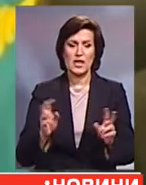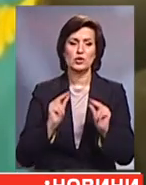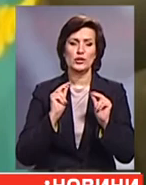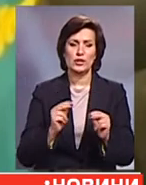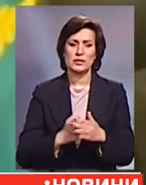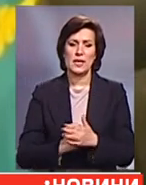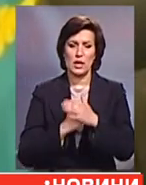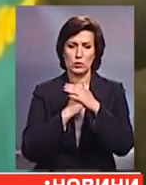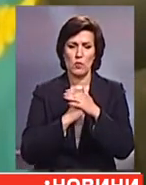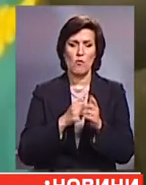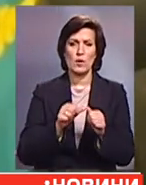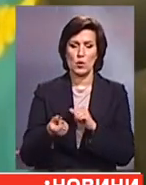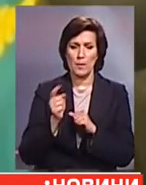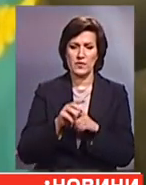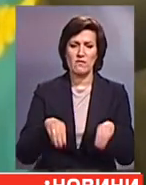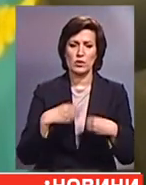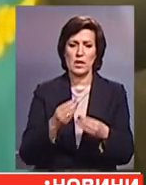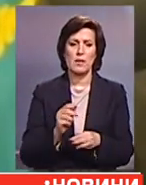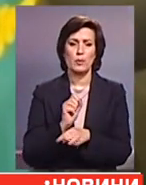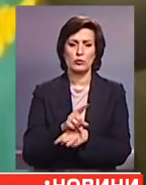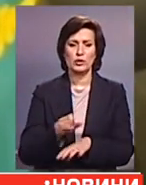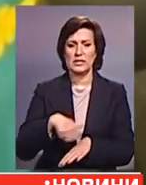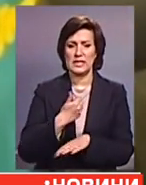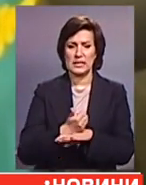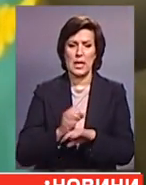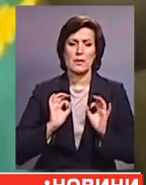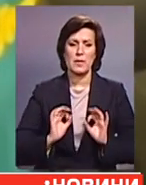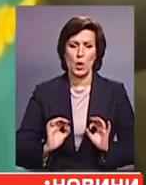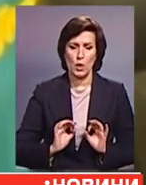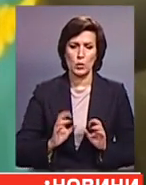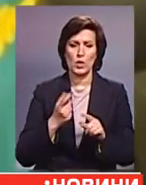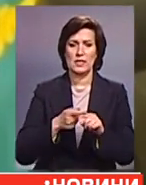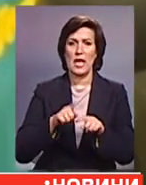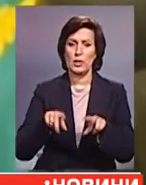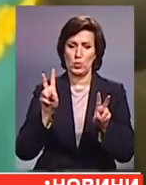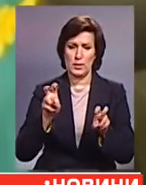основе. Кроме того, отдал поручение Генеральному прокуратуре на эту тему.